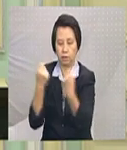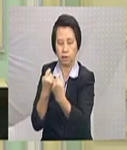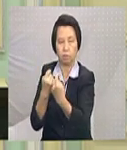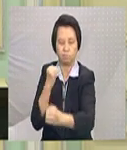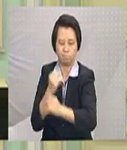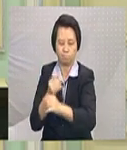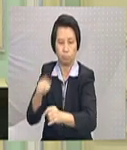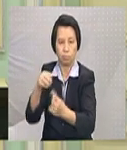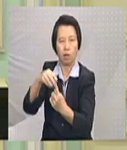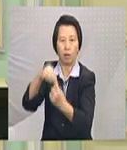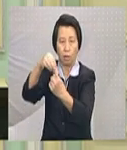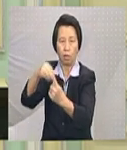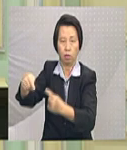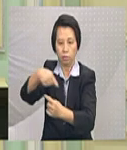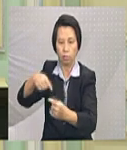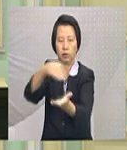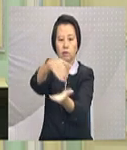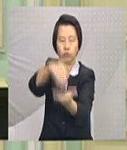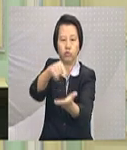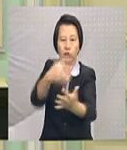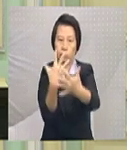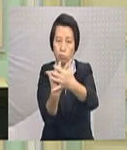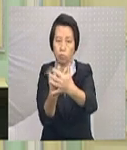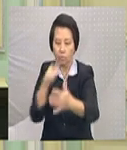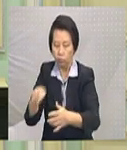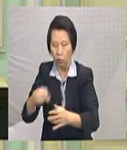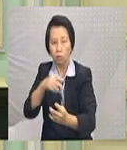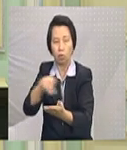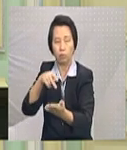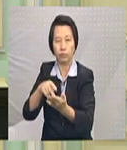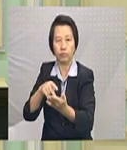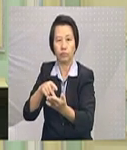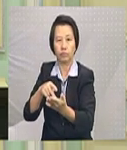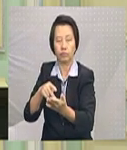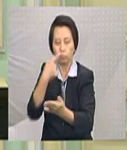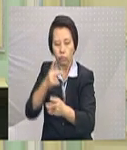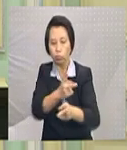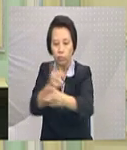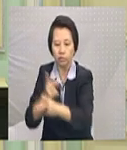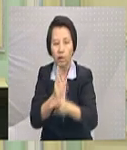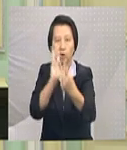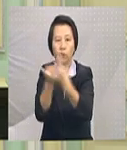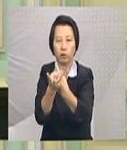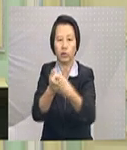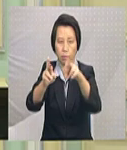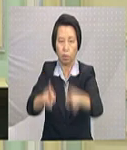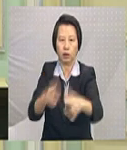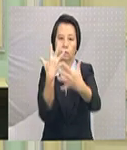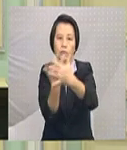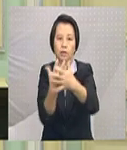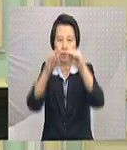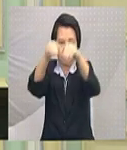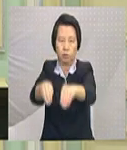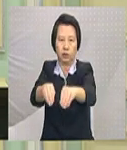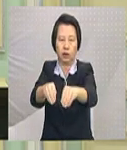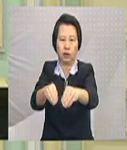task force khusus di pusat-pusat kuarantin itu untuk menjaga kebajikan rakyat kita yang ditempatkan